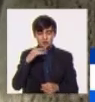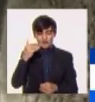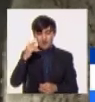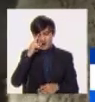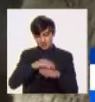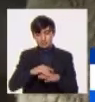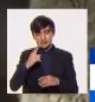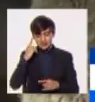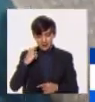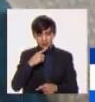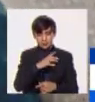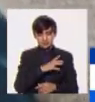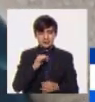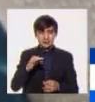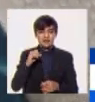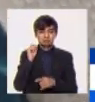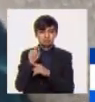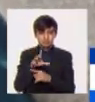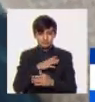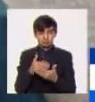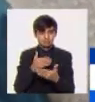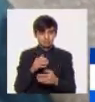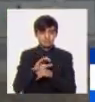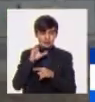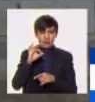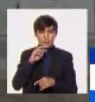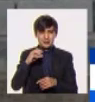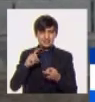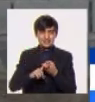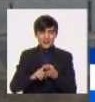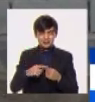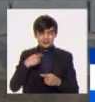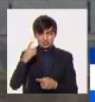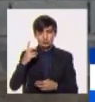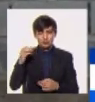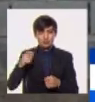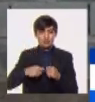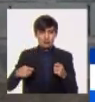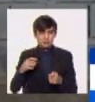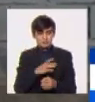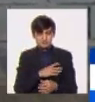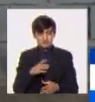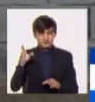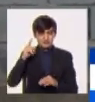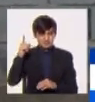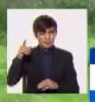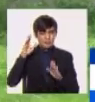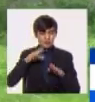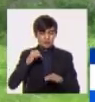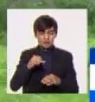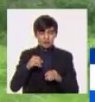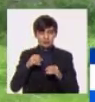Ондағы мамандар байланыс операторларына ұсынысты бұған дейін де жолдағанбыз дейді. Бірақ созбаққа салынған тірліктің түпкілікті шешімі табылмай